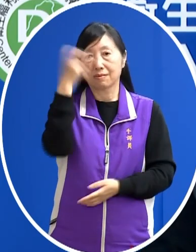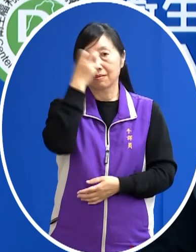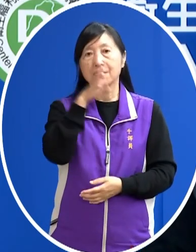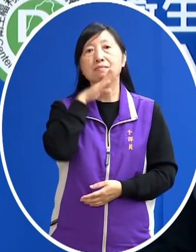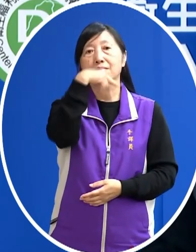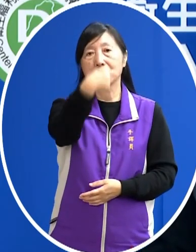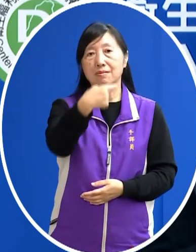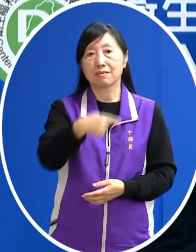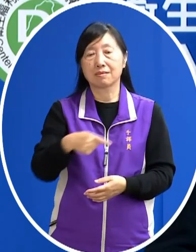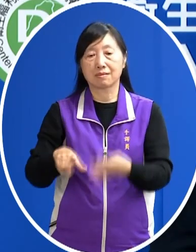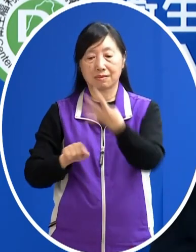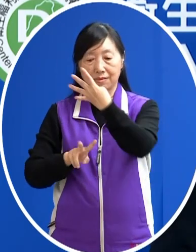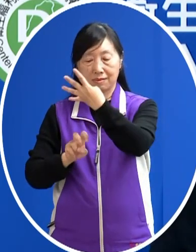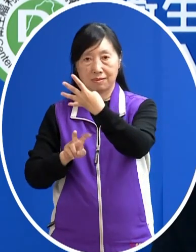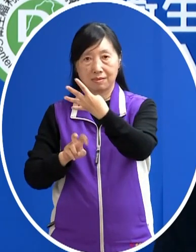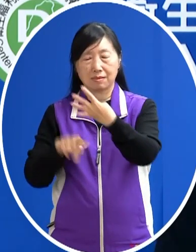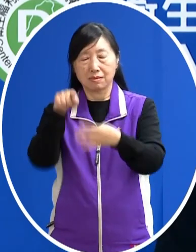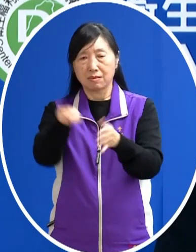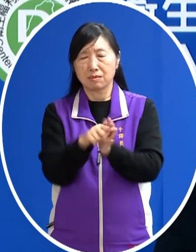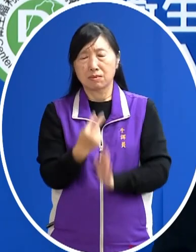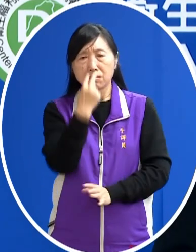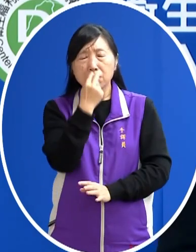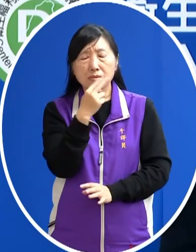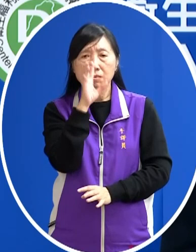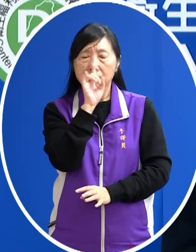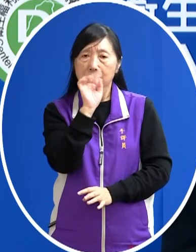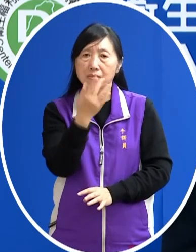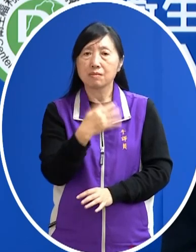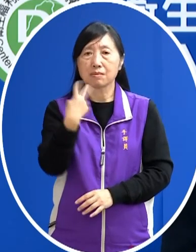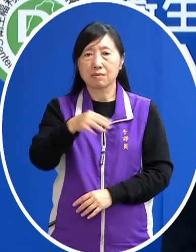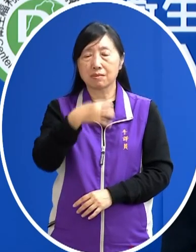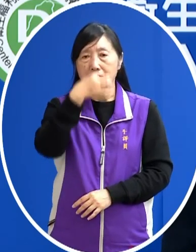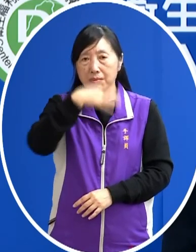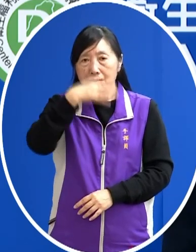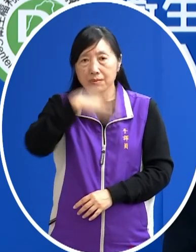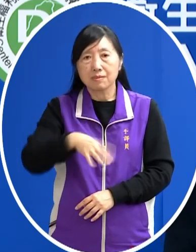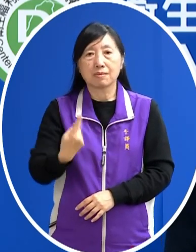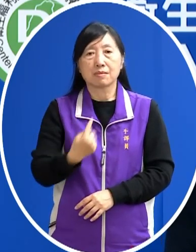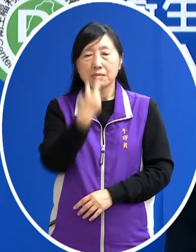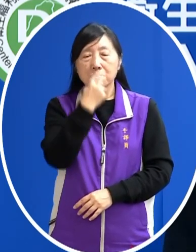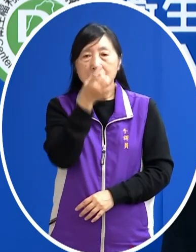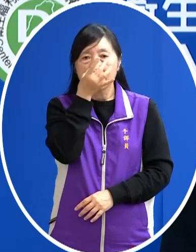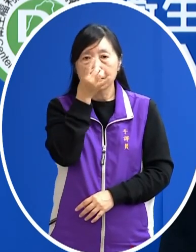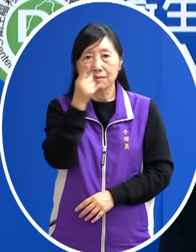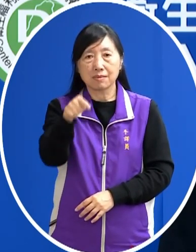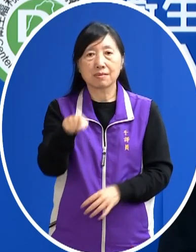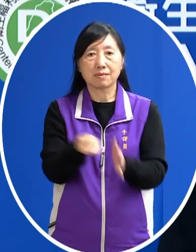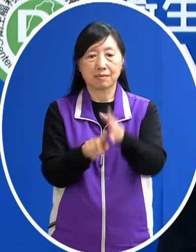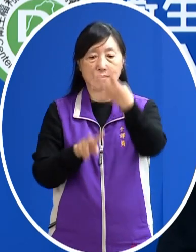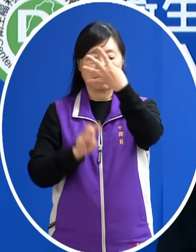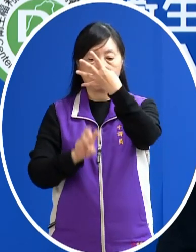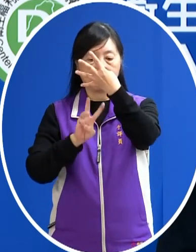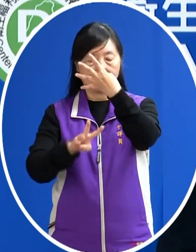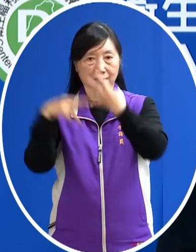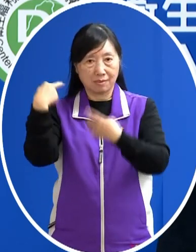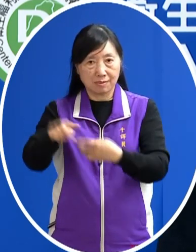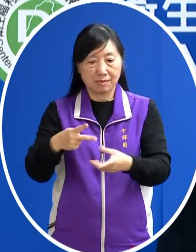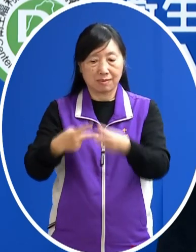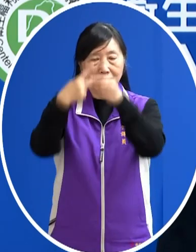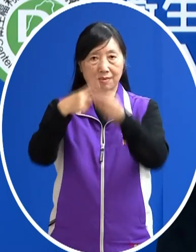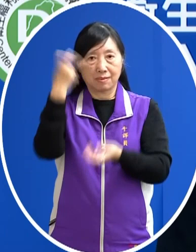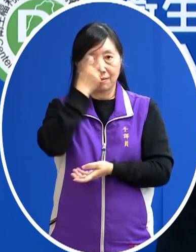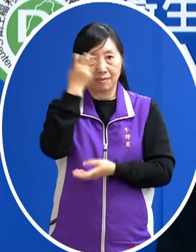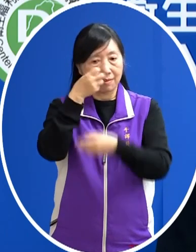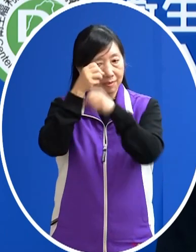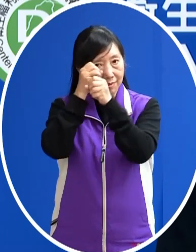啊，4月22日出现嗅觉异常、流鼻水、鼻塞等症状，23日再采检，那也